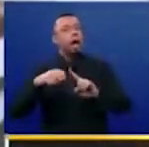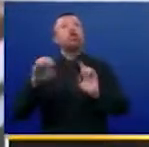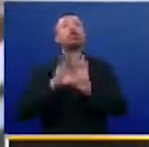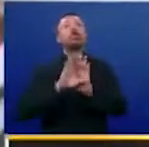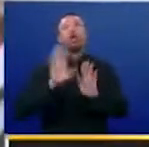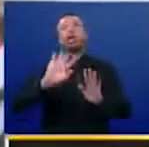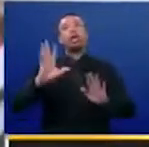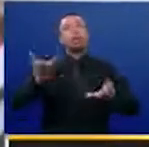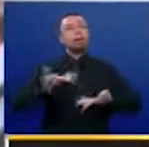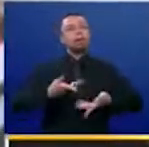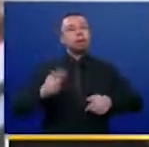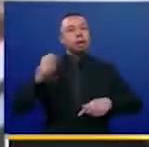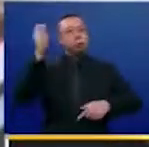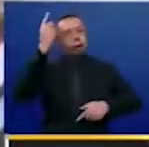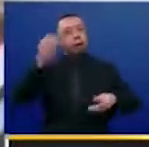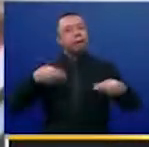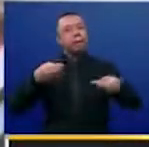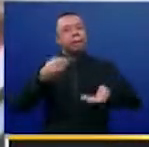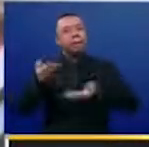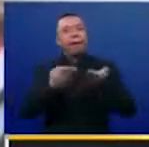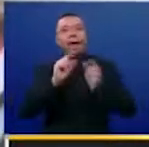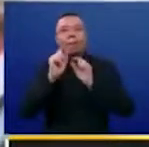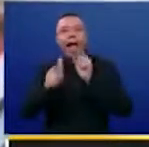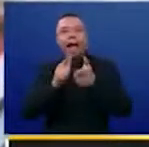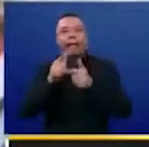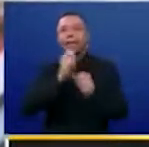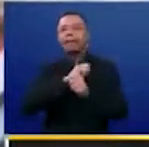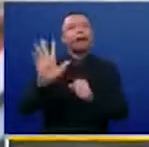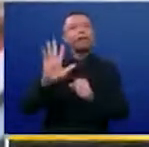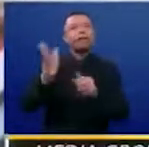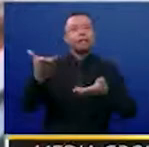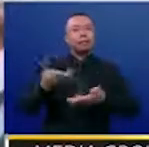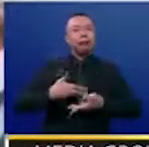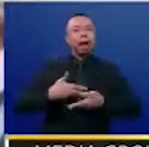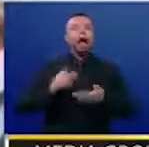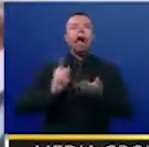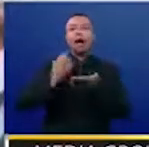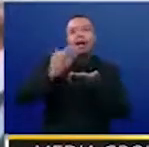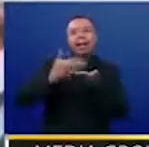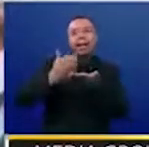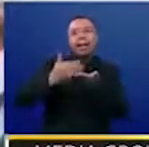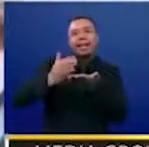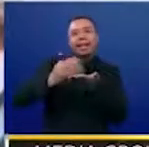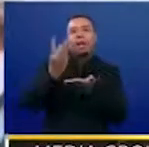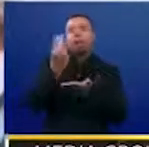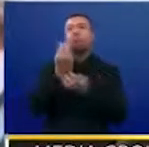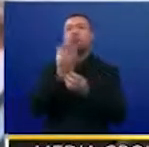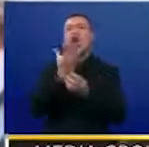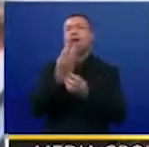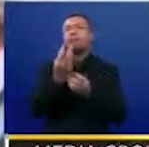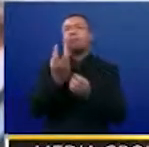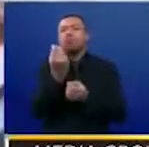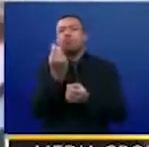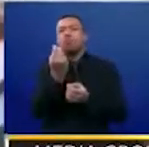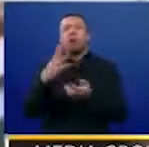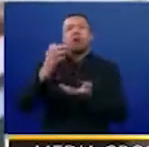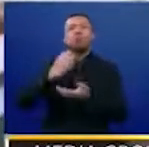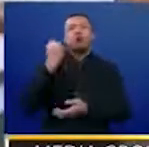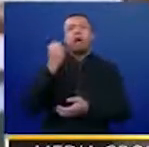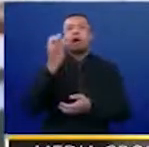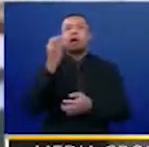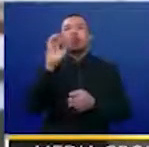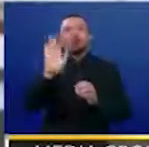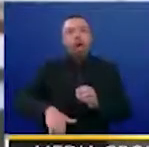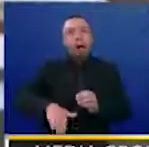di ama diberi fasilitas pelatihan secara gratis kemudian ada kredit Wibawa dengan bunga termurah di Indonesia tiga persen pertahun